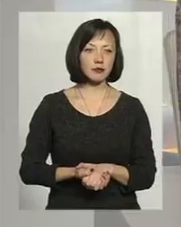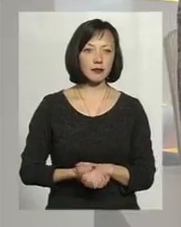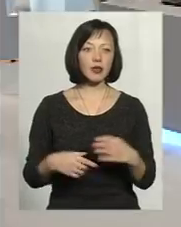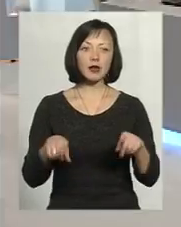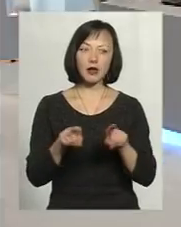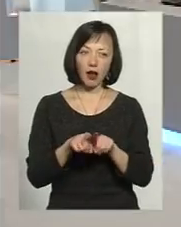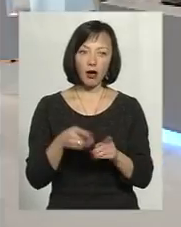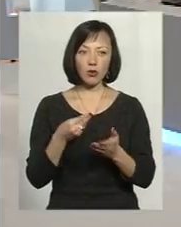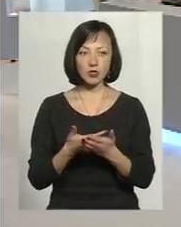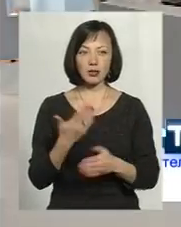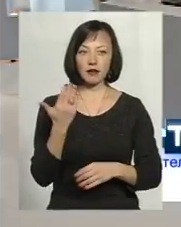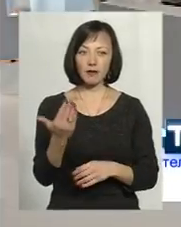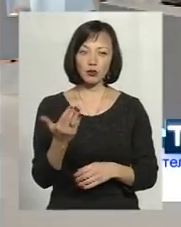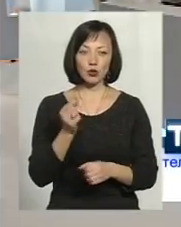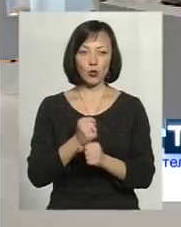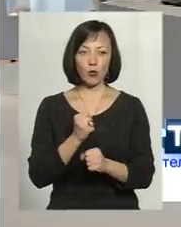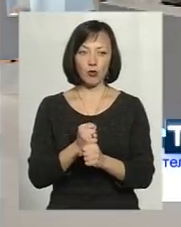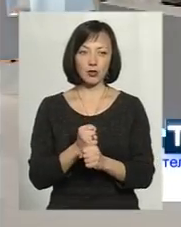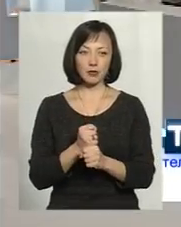Така оцінка вашої роботи.